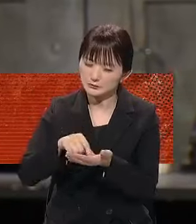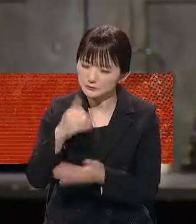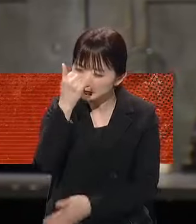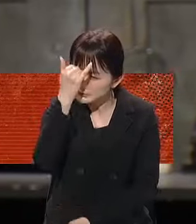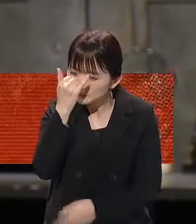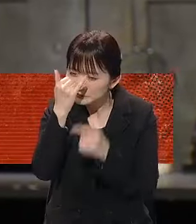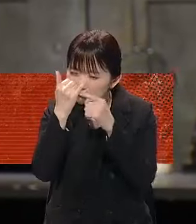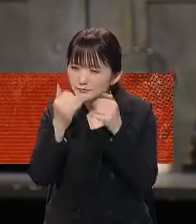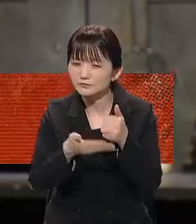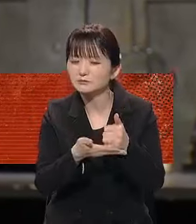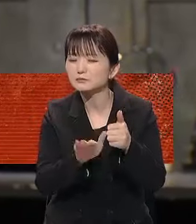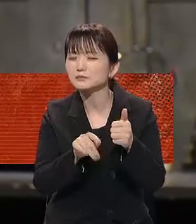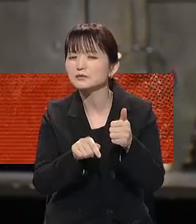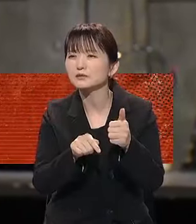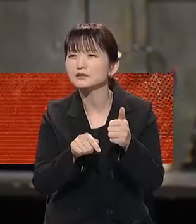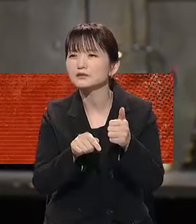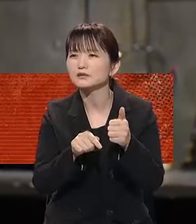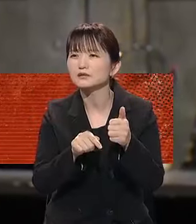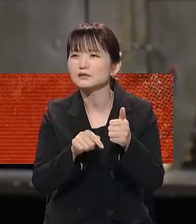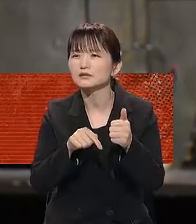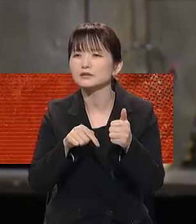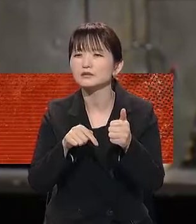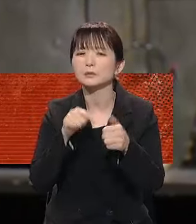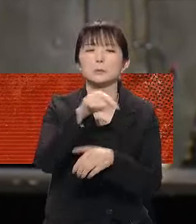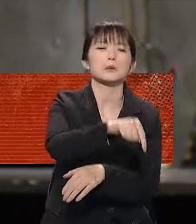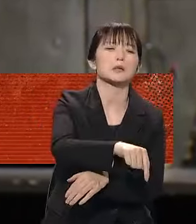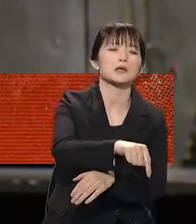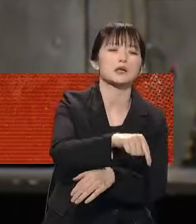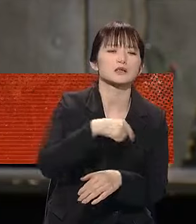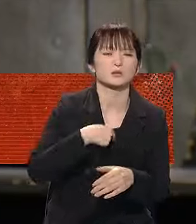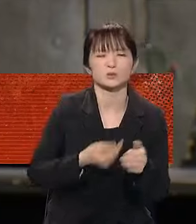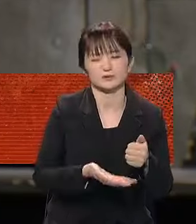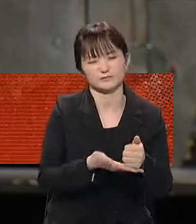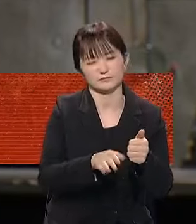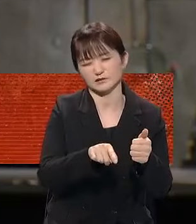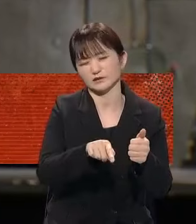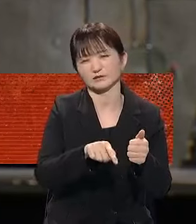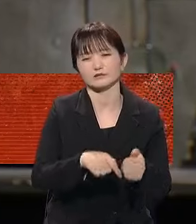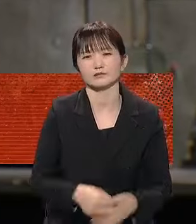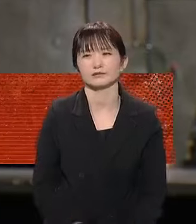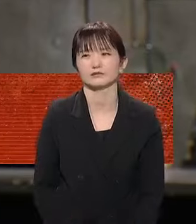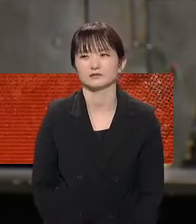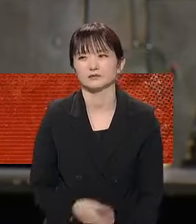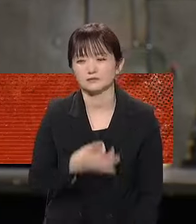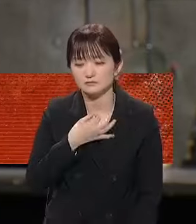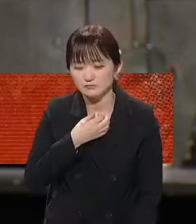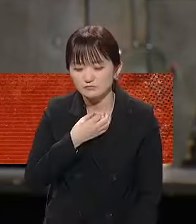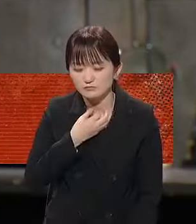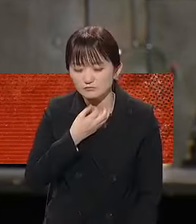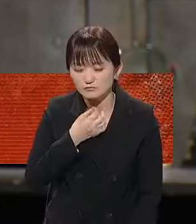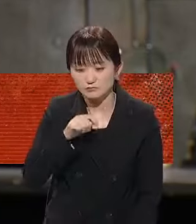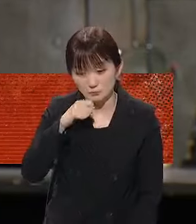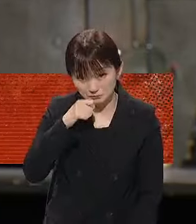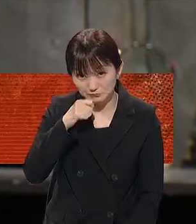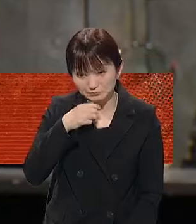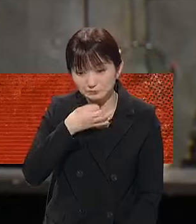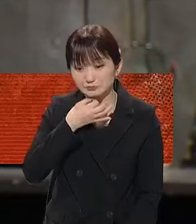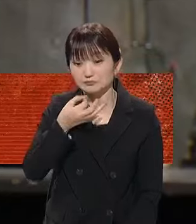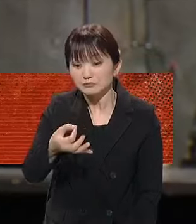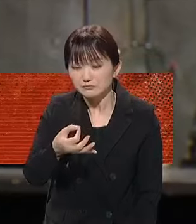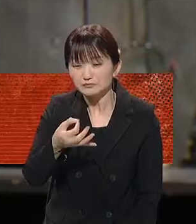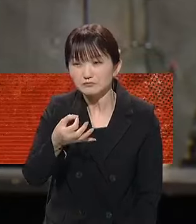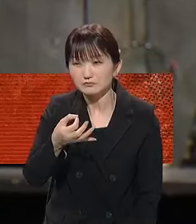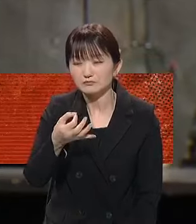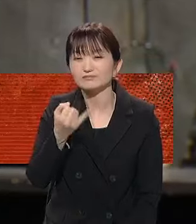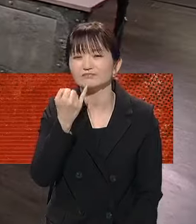하나가 방귀는 방구는 그냥 혼자 끼세요 그거는 하면 안 됩니다 트림 같은 건 해도 된다 방기는 끼지